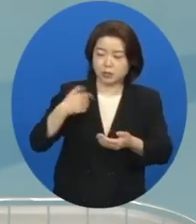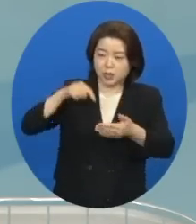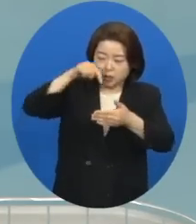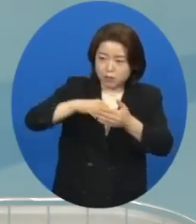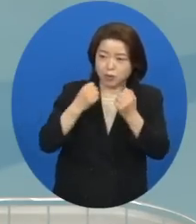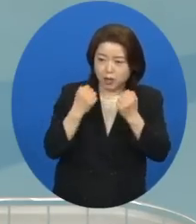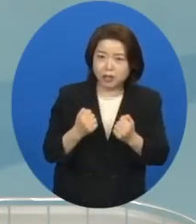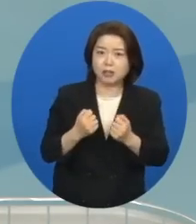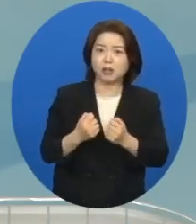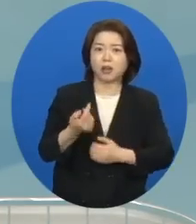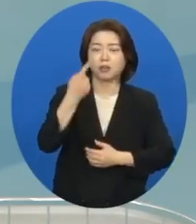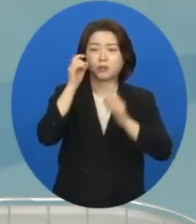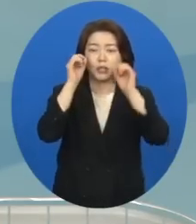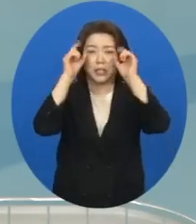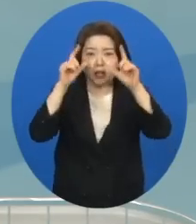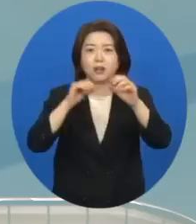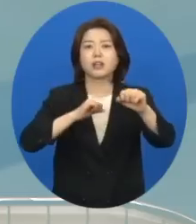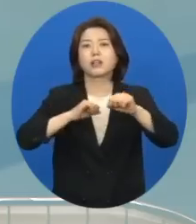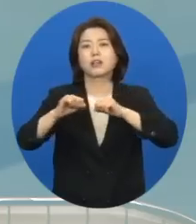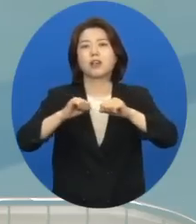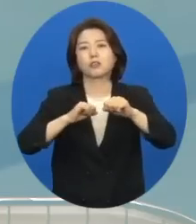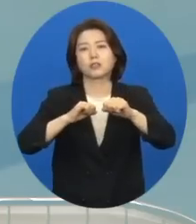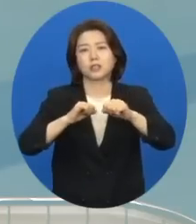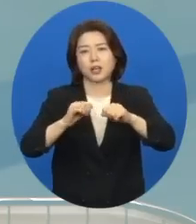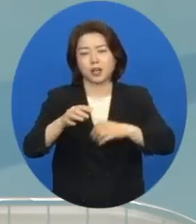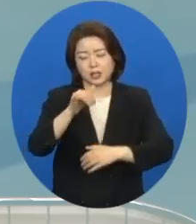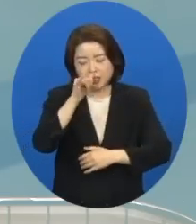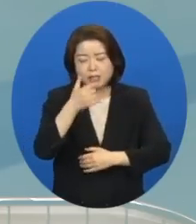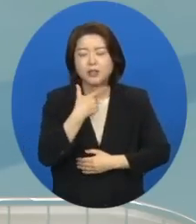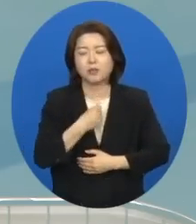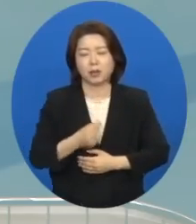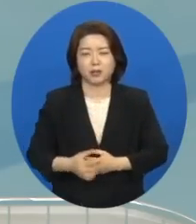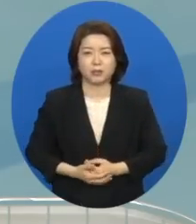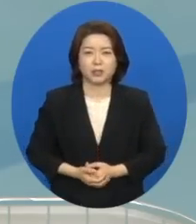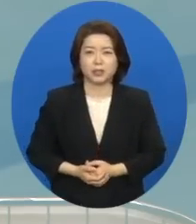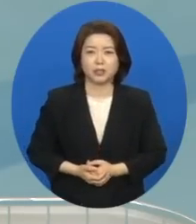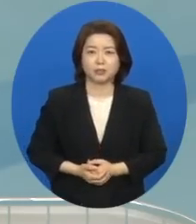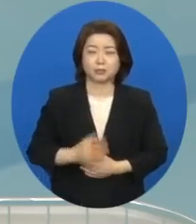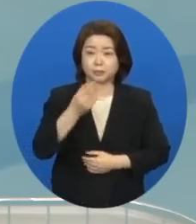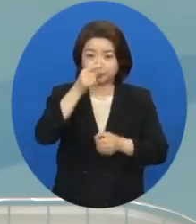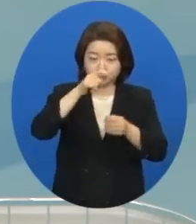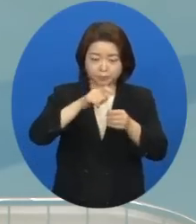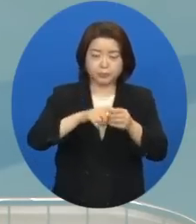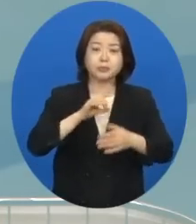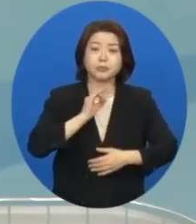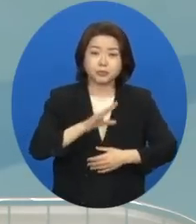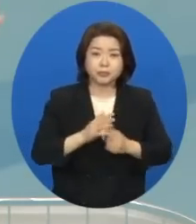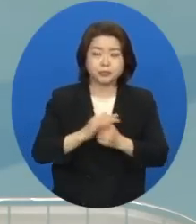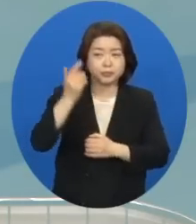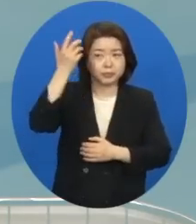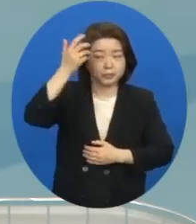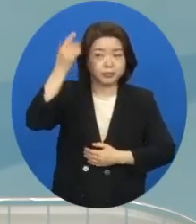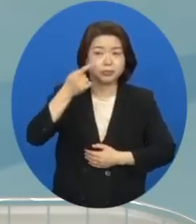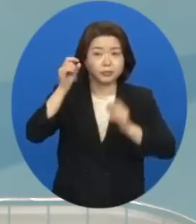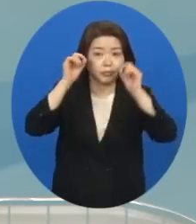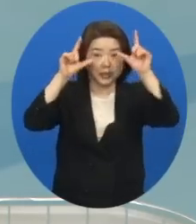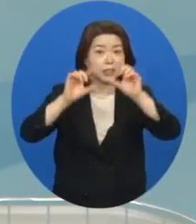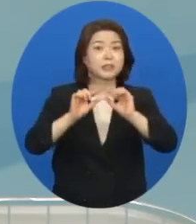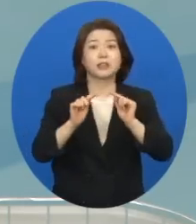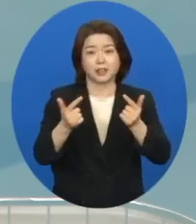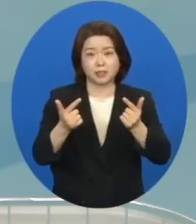그 눈이 열리는 역사가 있기를 바라는 겁니다. 성찬에서만 영의 눈이 뜨이는 건